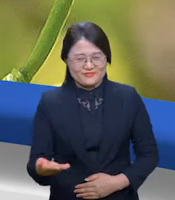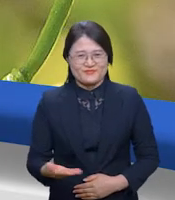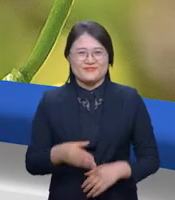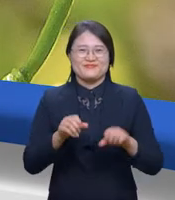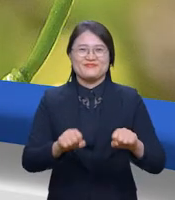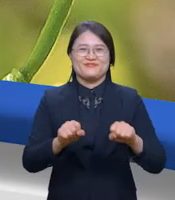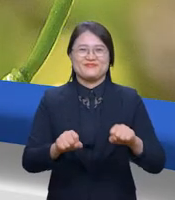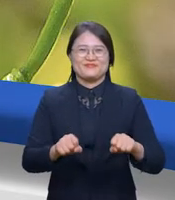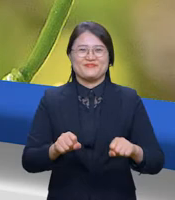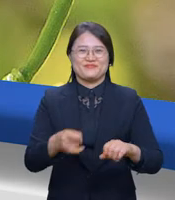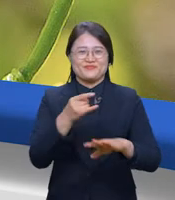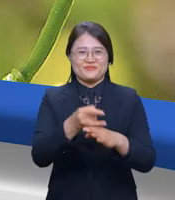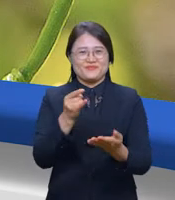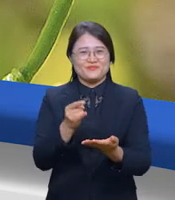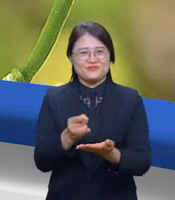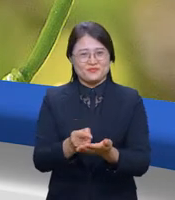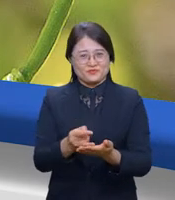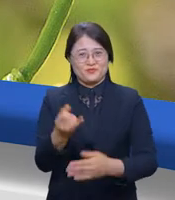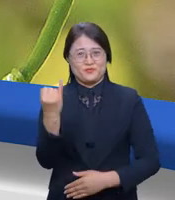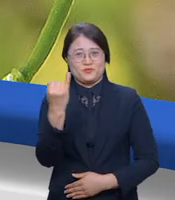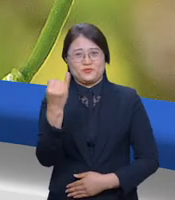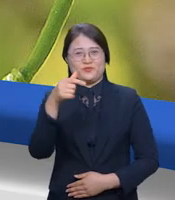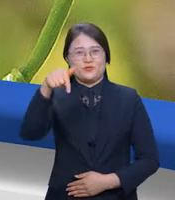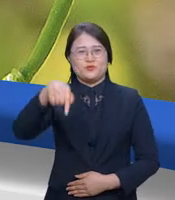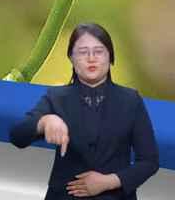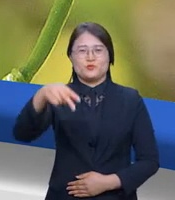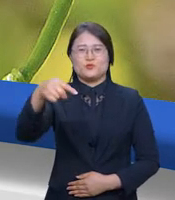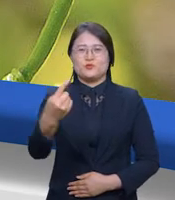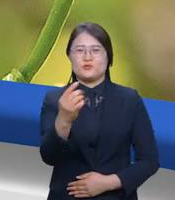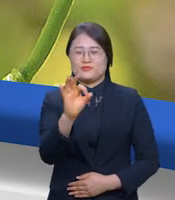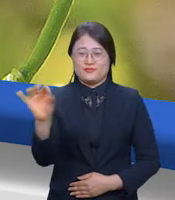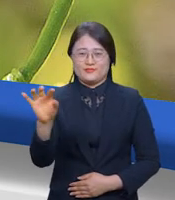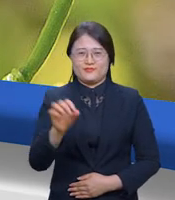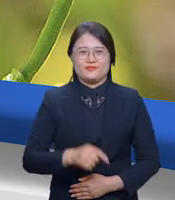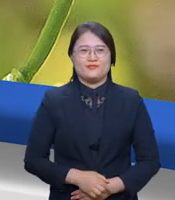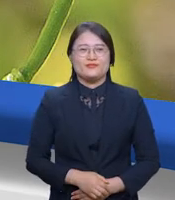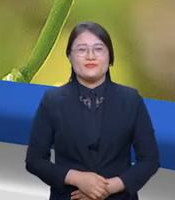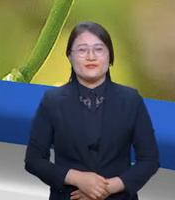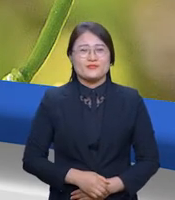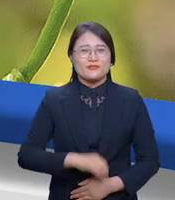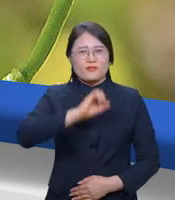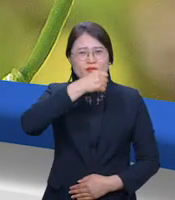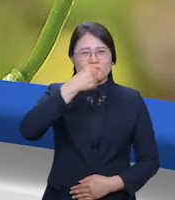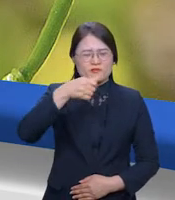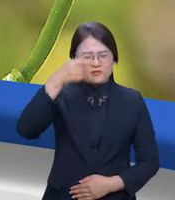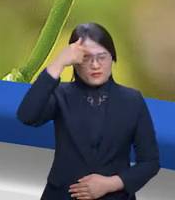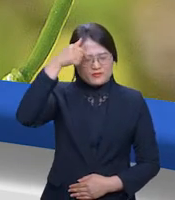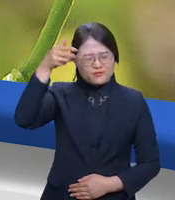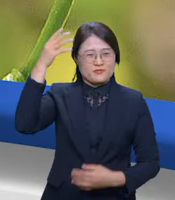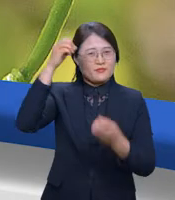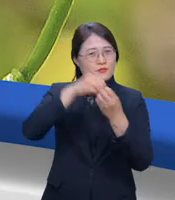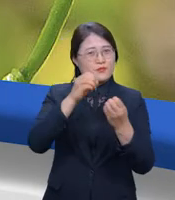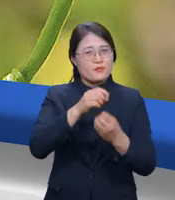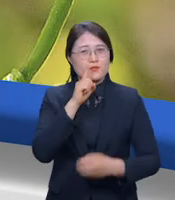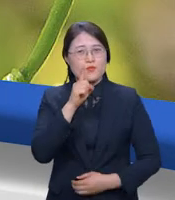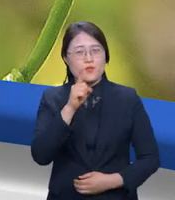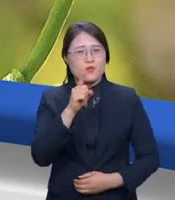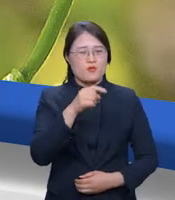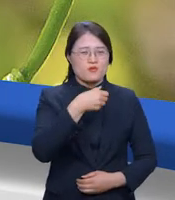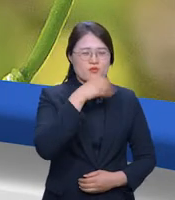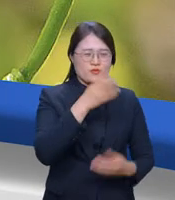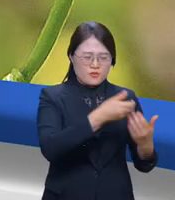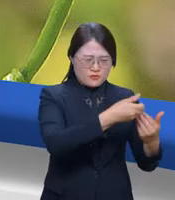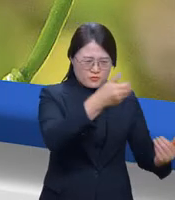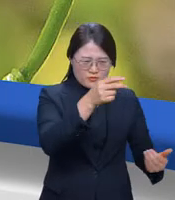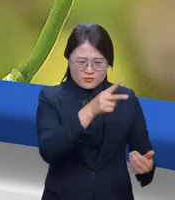시청자 여러분 안녕하십니까? 의왕시정 뉴스 구도합니다. 한 노인이 숨을 거두는 것은 도서관 하나가